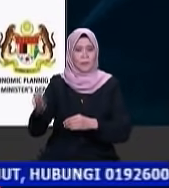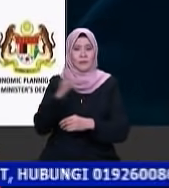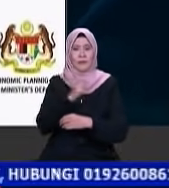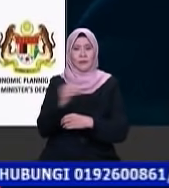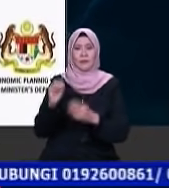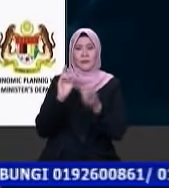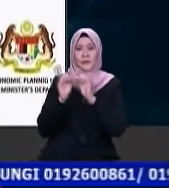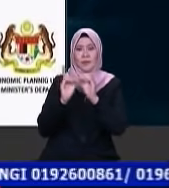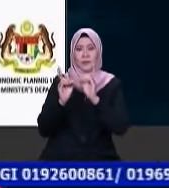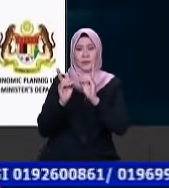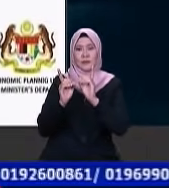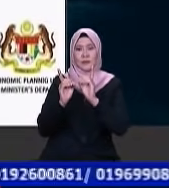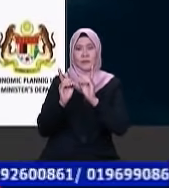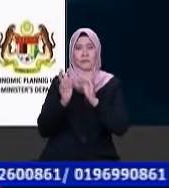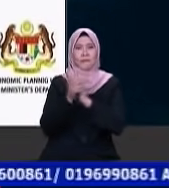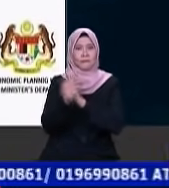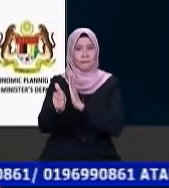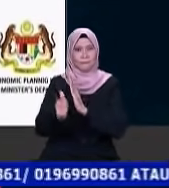and digital talent.